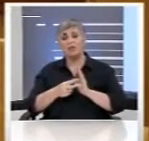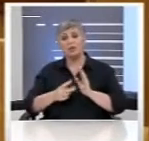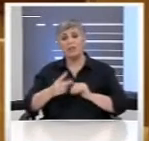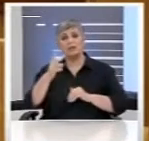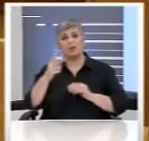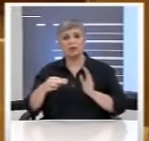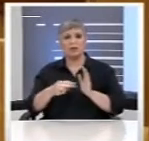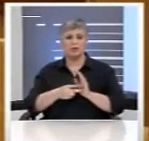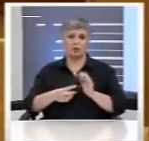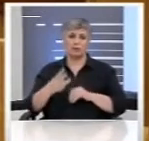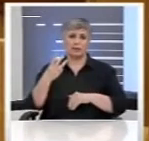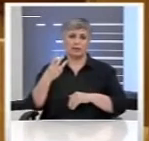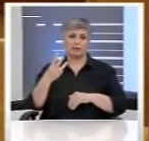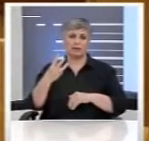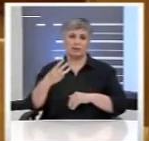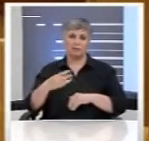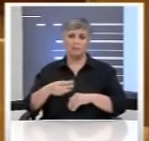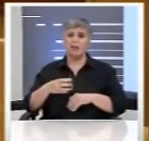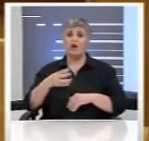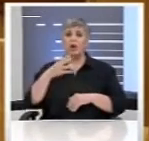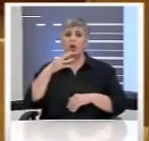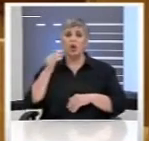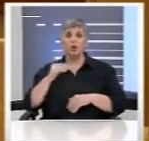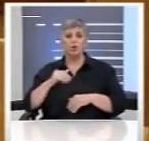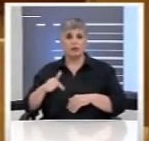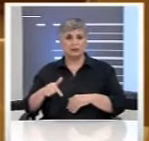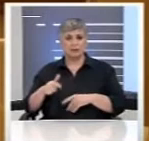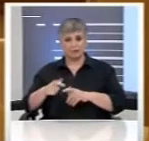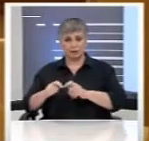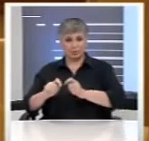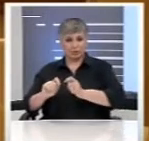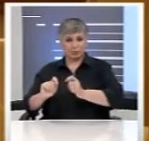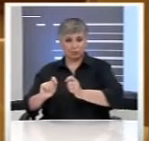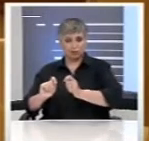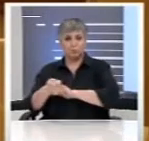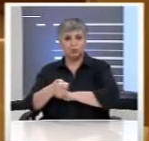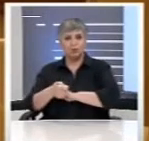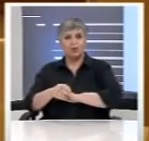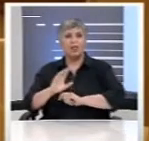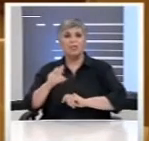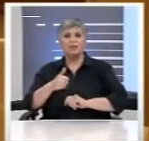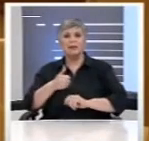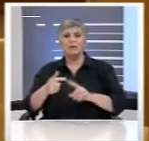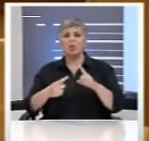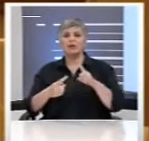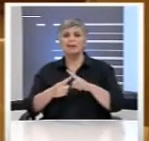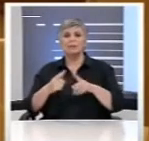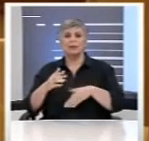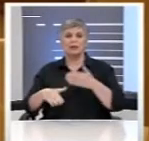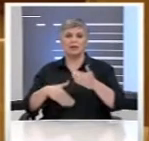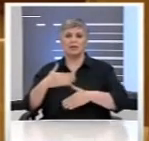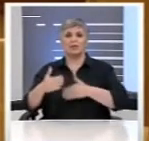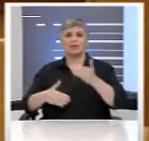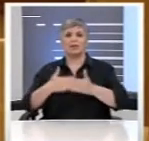ποιο λόγο? Διότι δεν αποτελεί απλώς μια τυπική διαδικασία